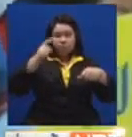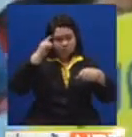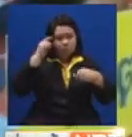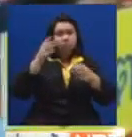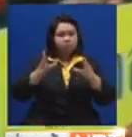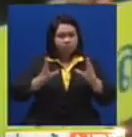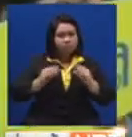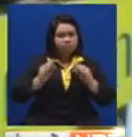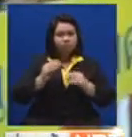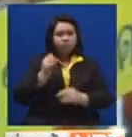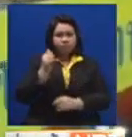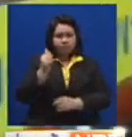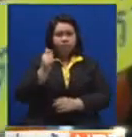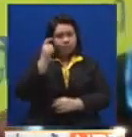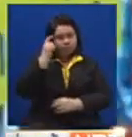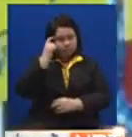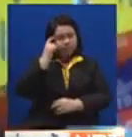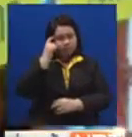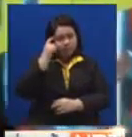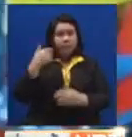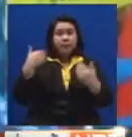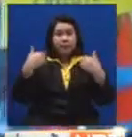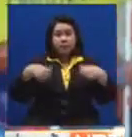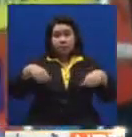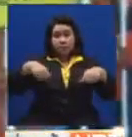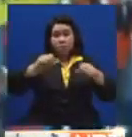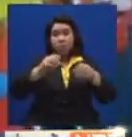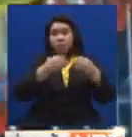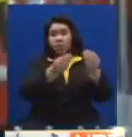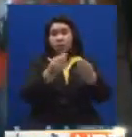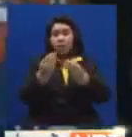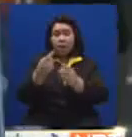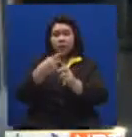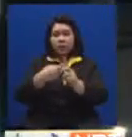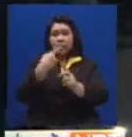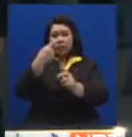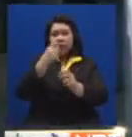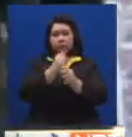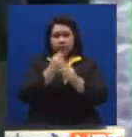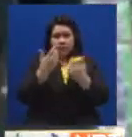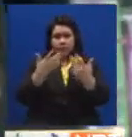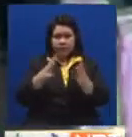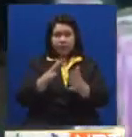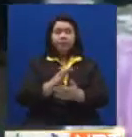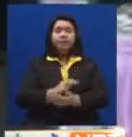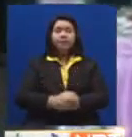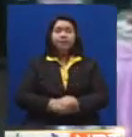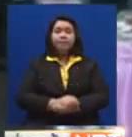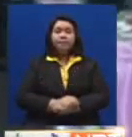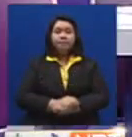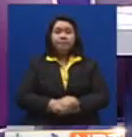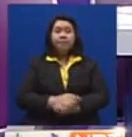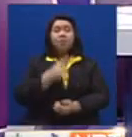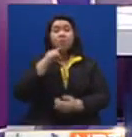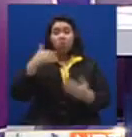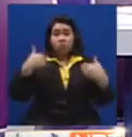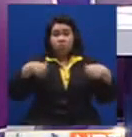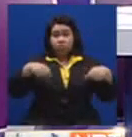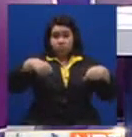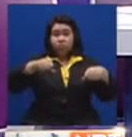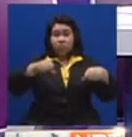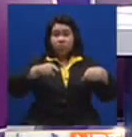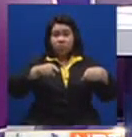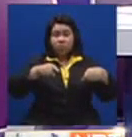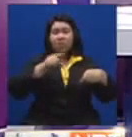อย่างดีคาดว่าจะทำการแจกเสื้อวินใหม่ให้เสร็จภายในเดือนมกราคมปีหน้าด้วยค่ะซึ่งเสื้อวินรถจักรยาน